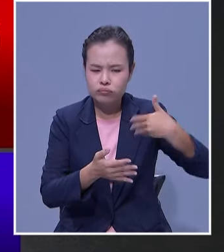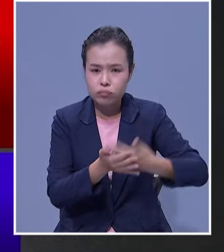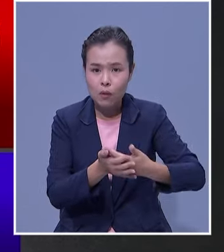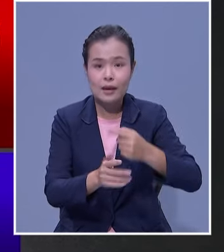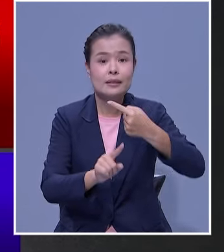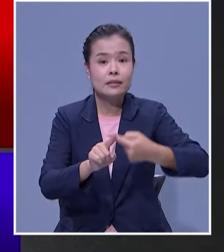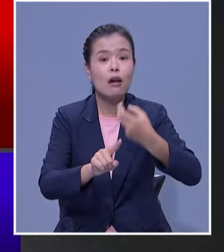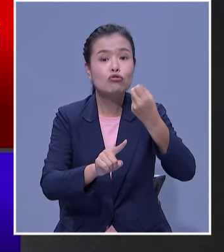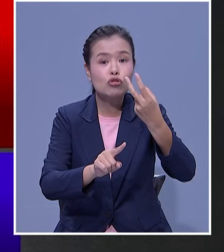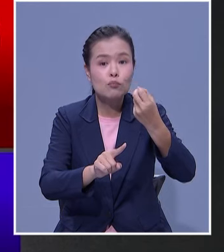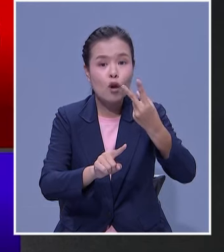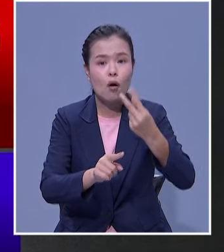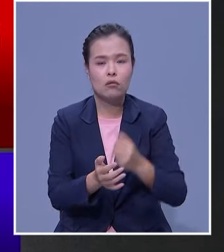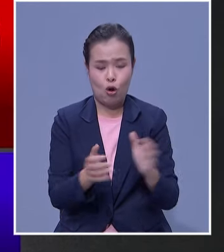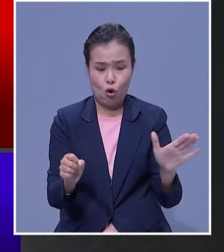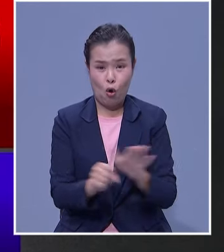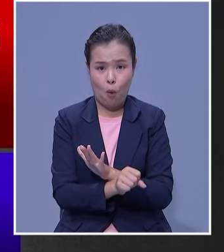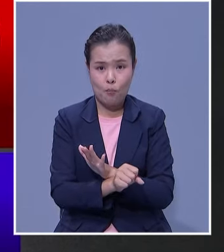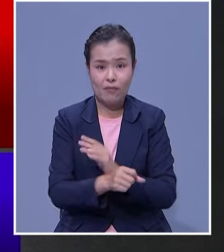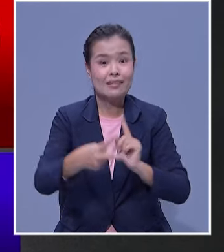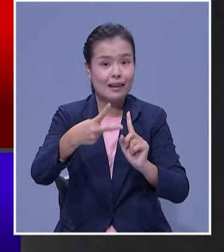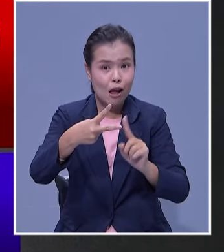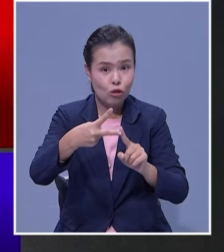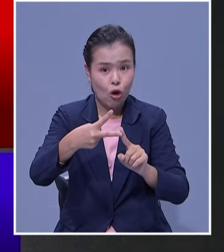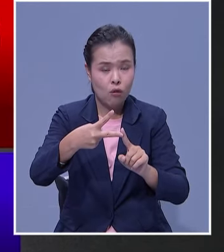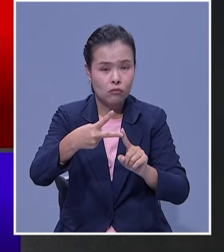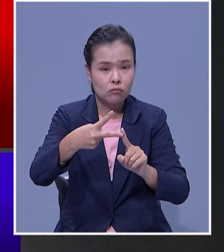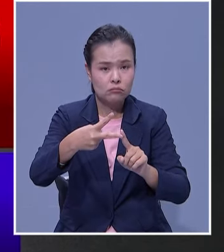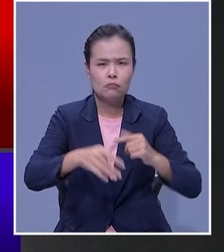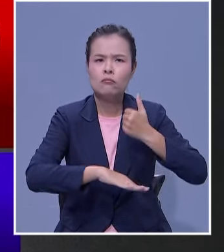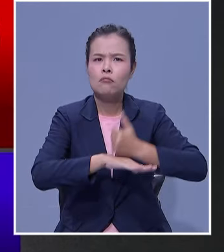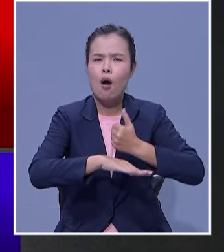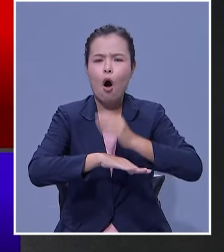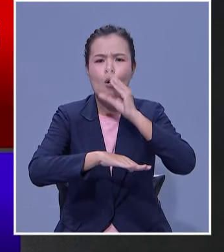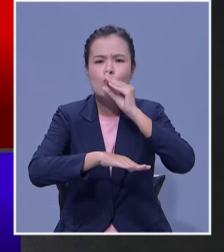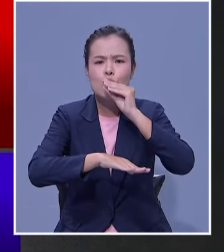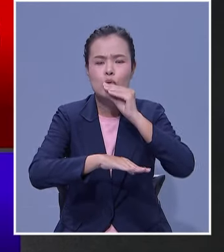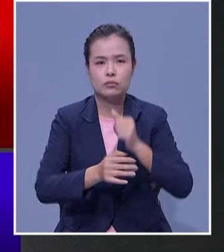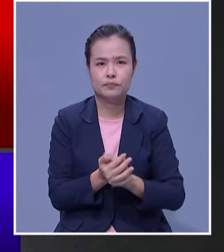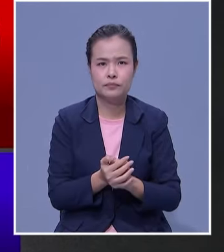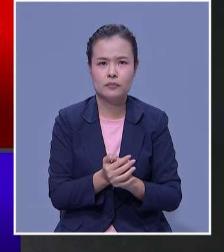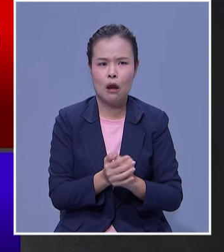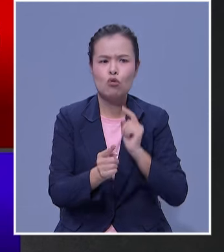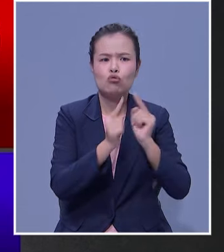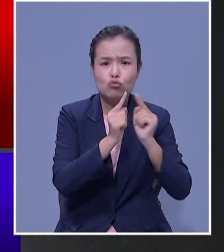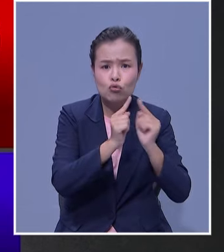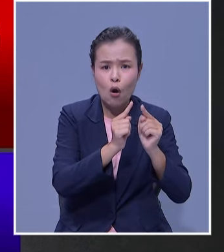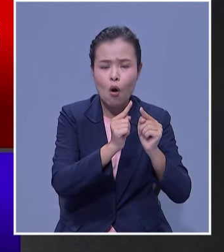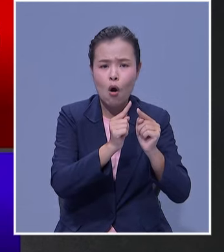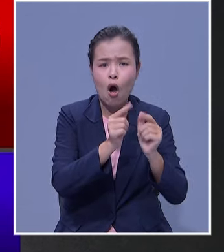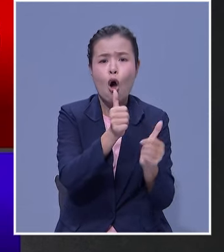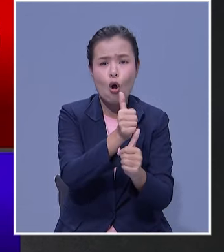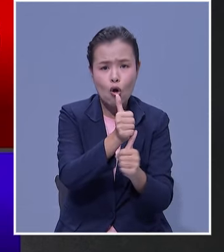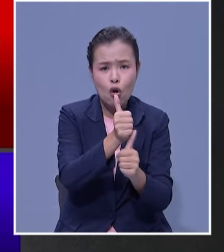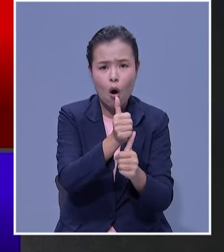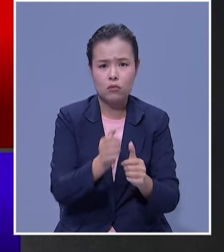ถึงเดือนธันวาคมที่ครบกำหนดจ่ายครั้งที่2ทางผอ.ก็อ้างว่าต้องไปติดต่อเรื่องนี้กับทางรอง